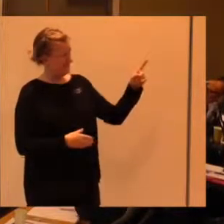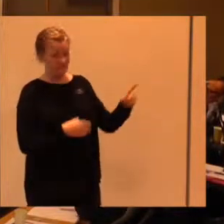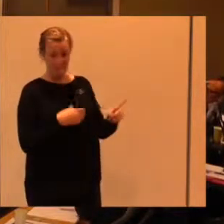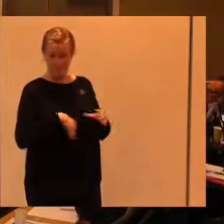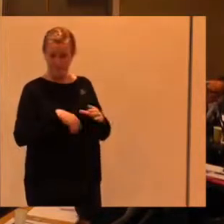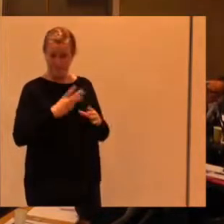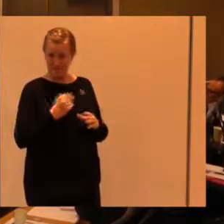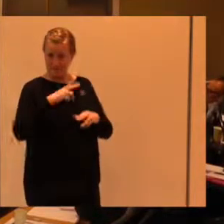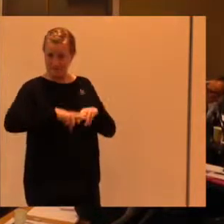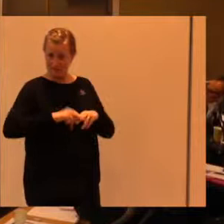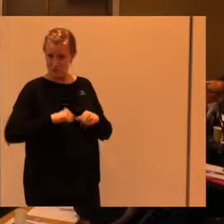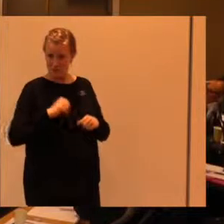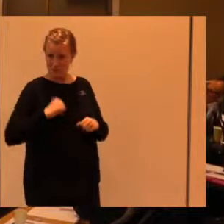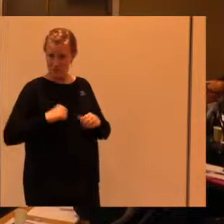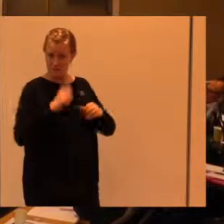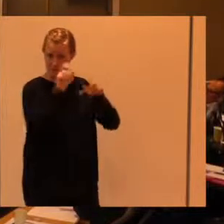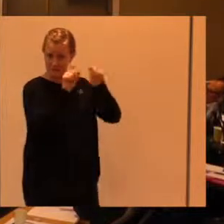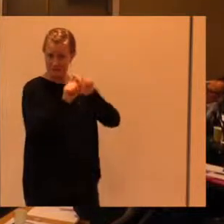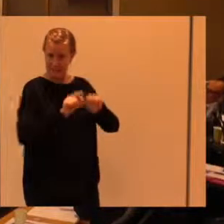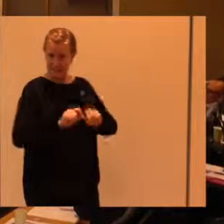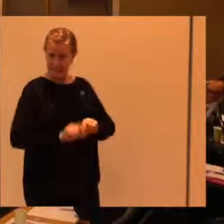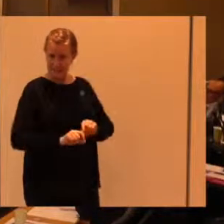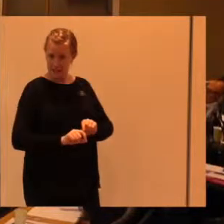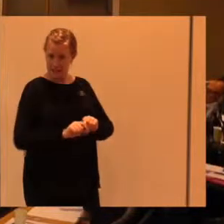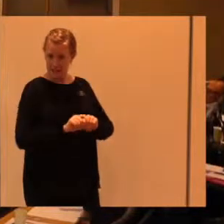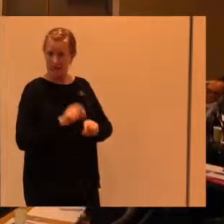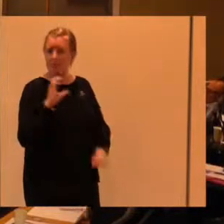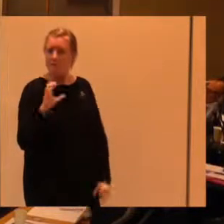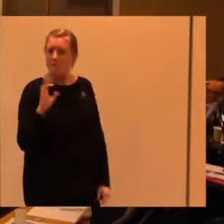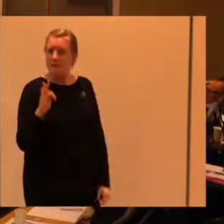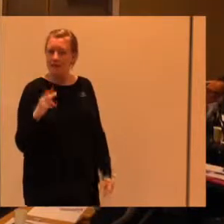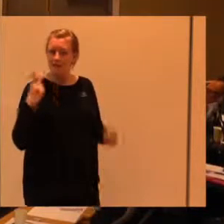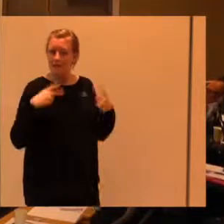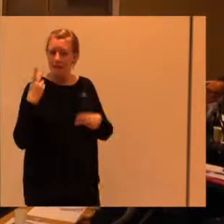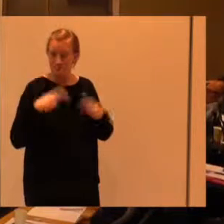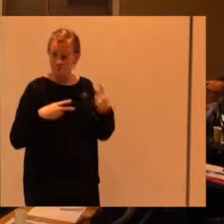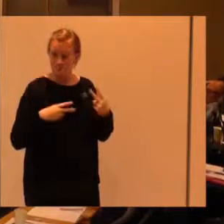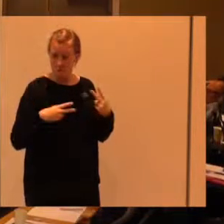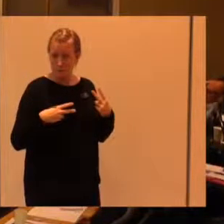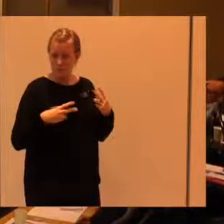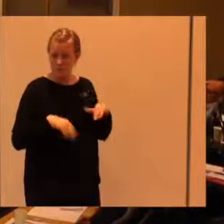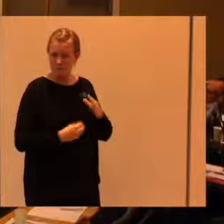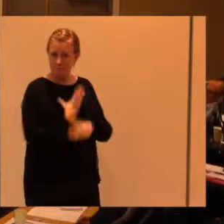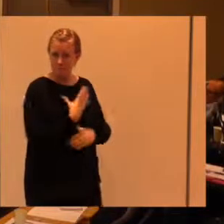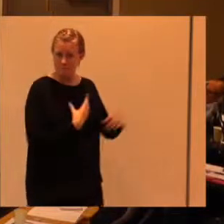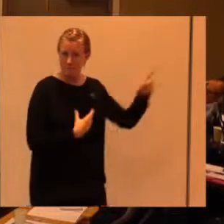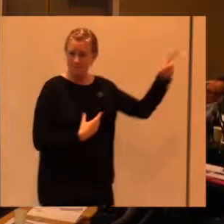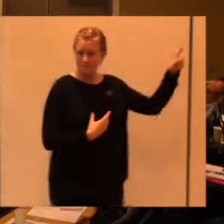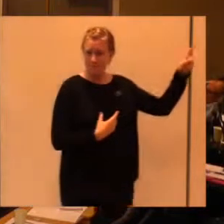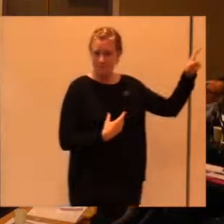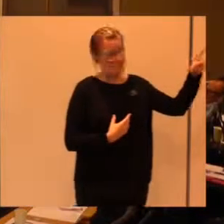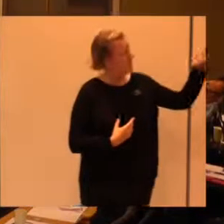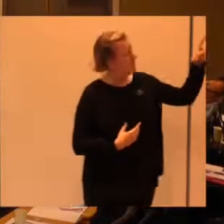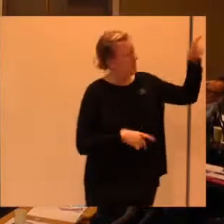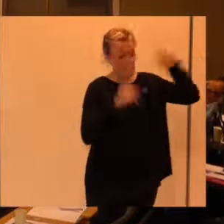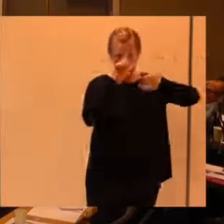Det är SF Bio. Går ni på bio? Men den är ju helt